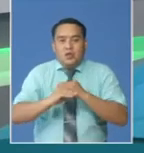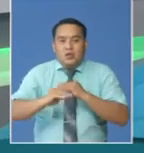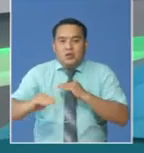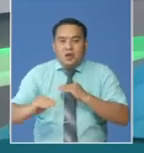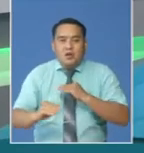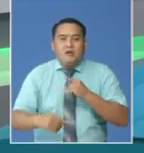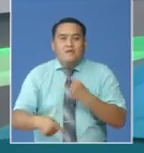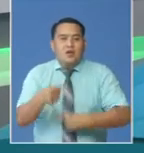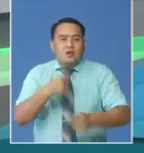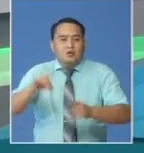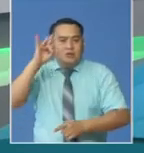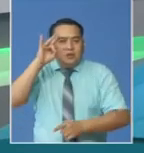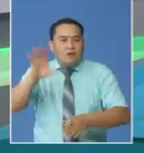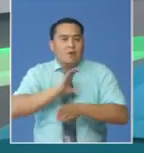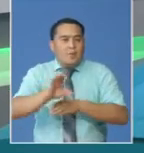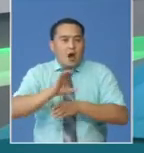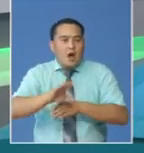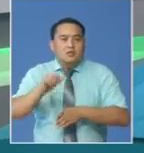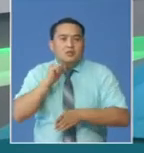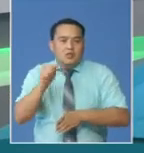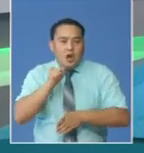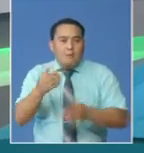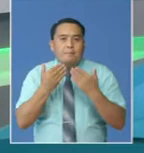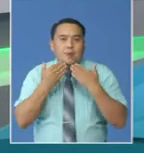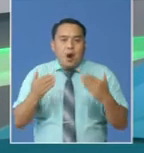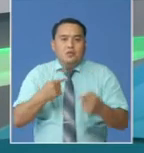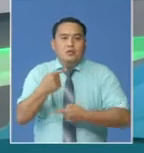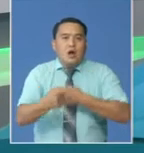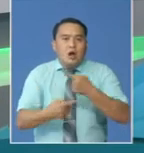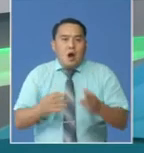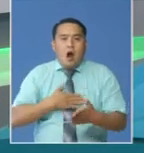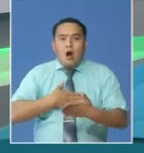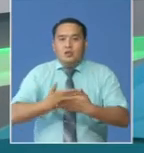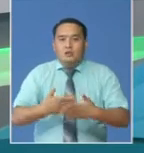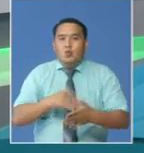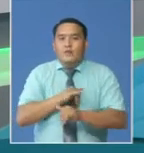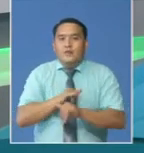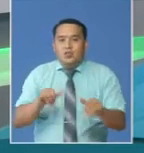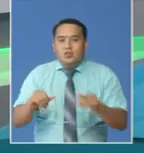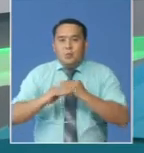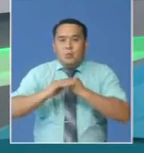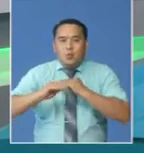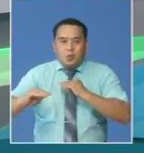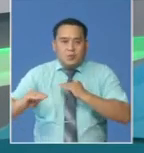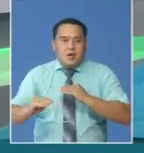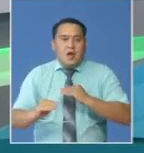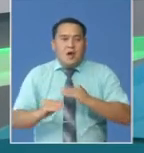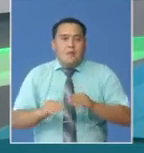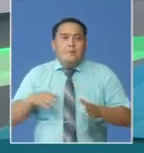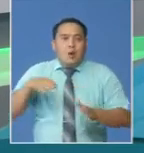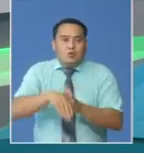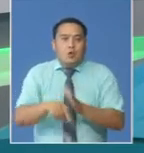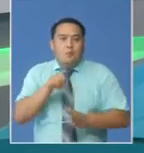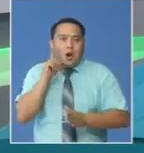намерена вернуть былую славу производителя сахара, а последние пару лет в регионе активно увеличивают посевные площади. К делу